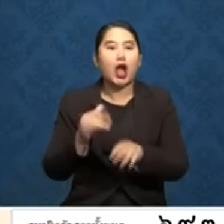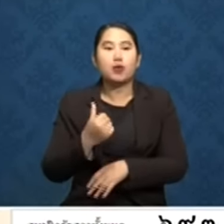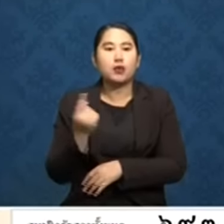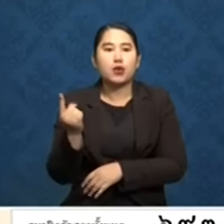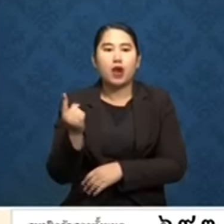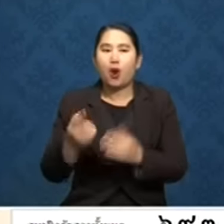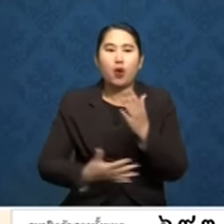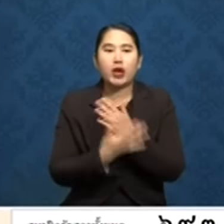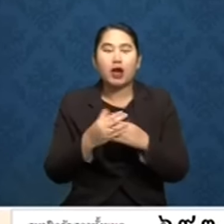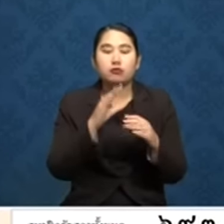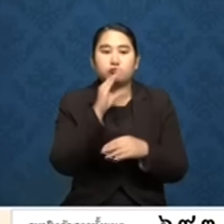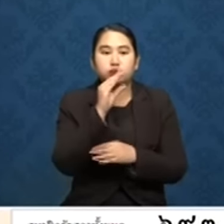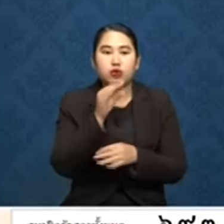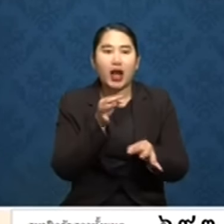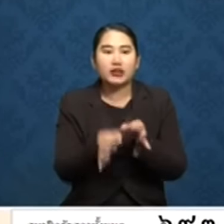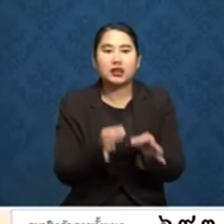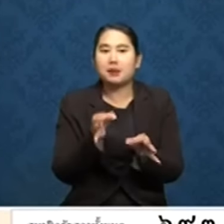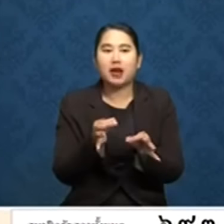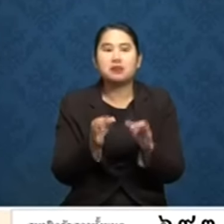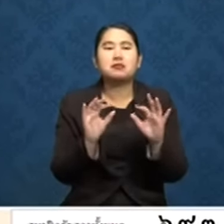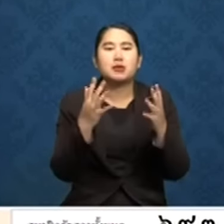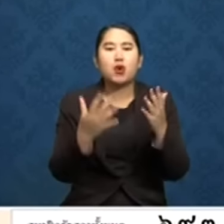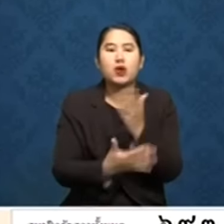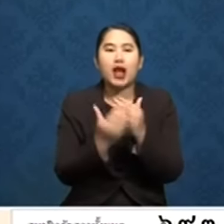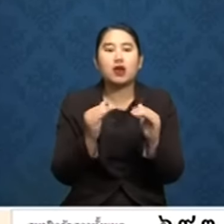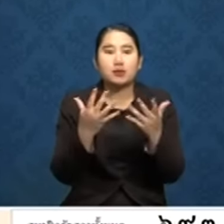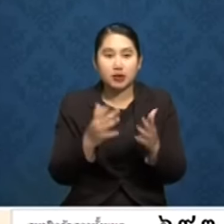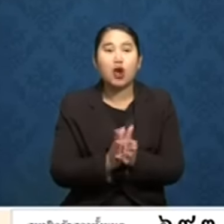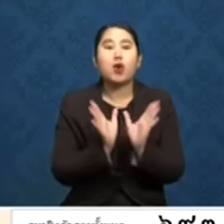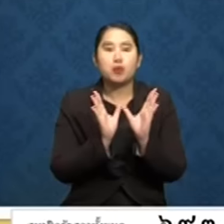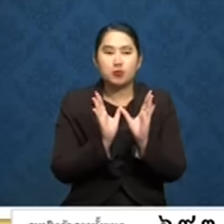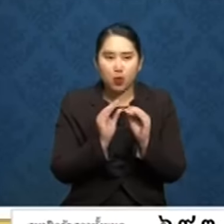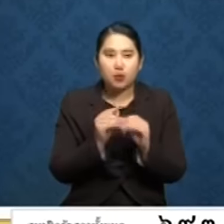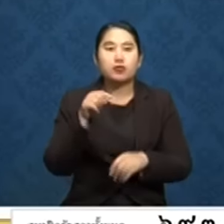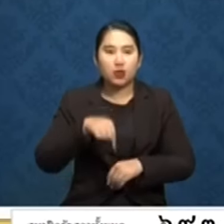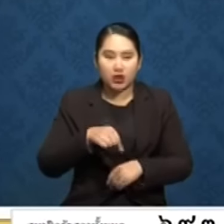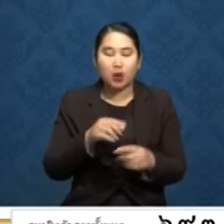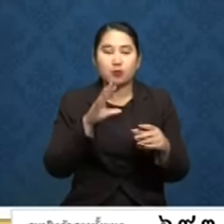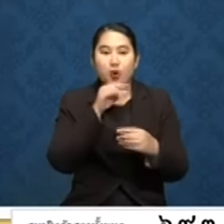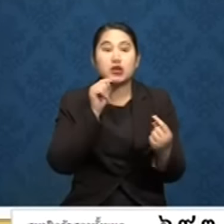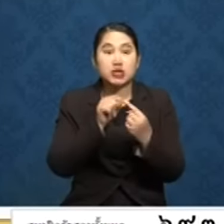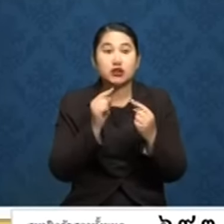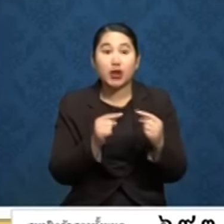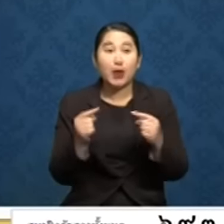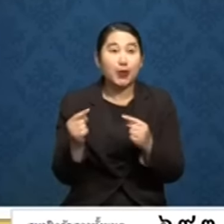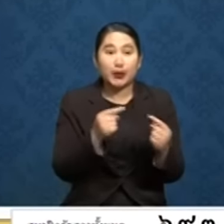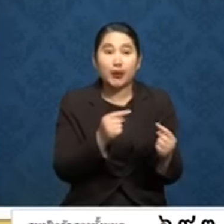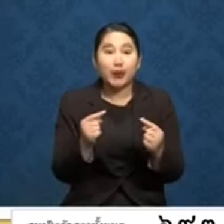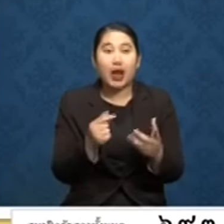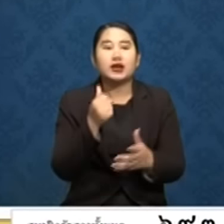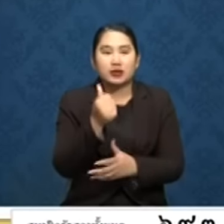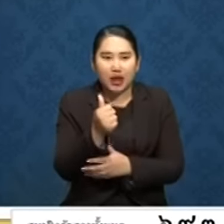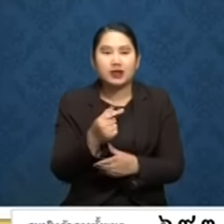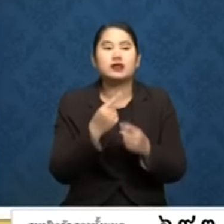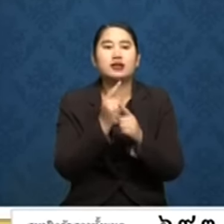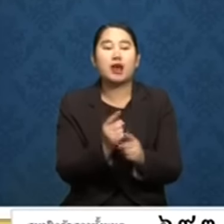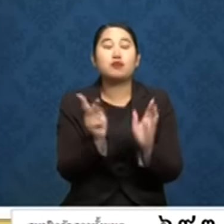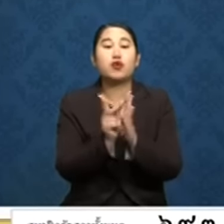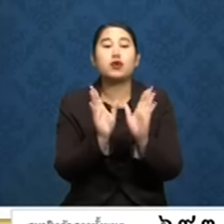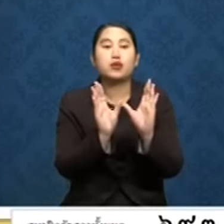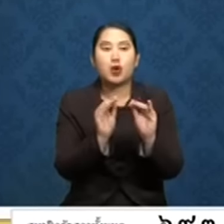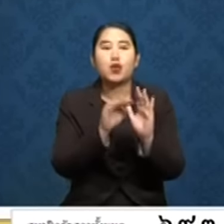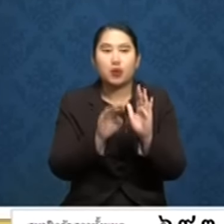สได้มาชี้แจงตอบเอาเฉพาะที่อยู่ในนี้โต้ตอบไปมาได้ซึ่งผมเข้าใจนะครับข้อบังคับก็เป็นอย่างนี้ผมก็พย